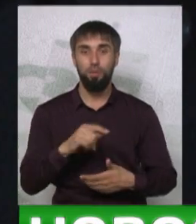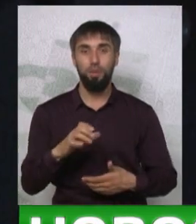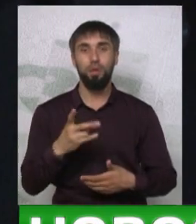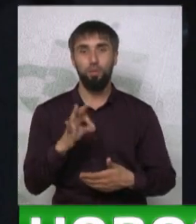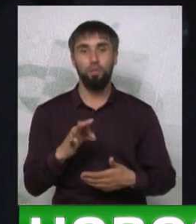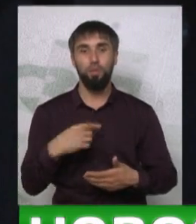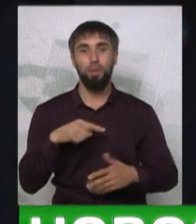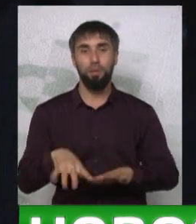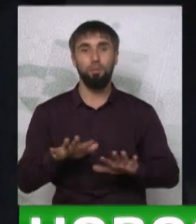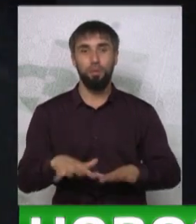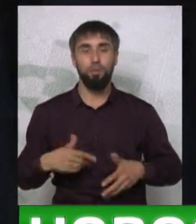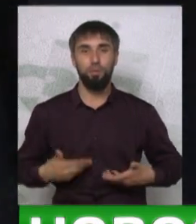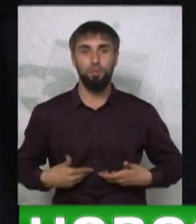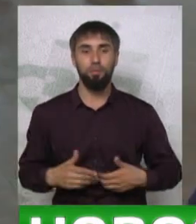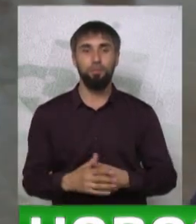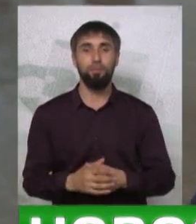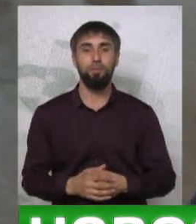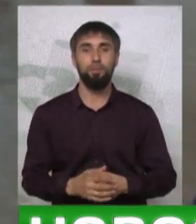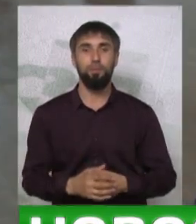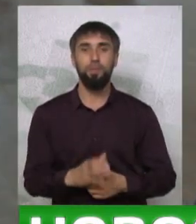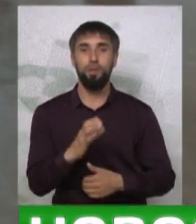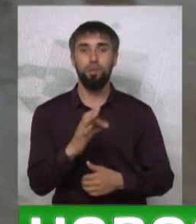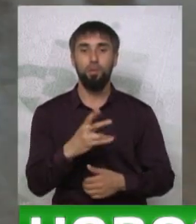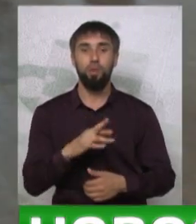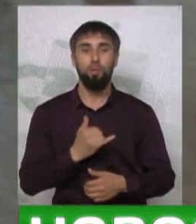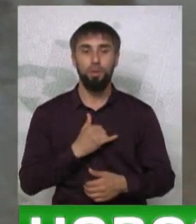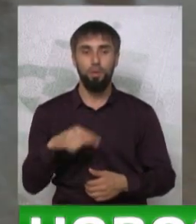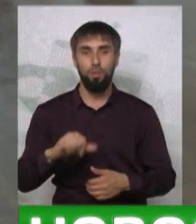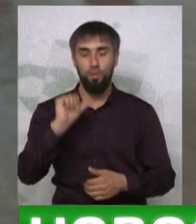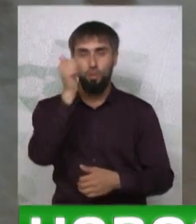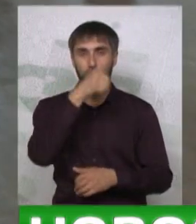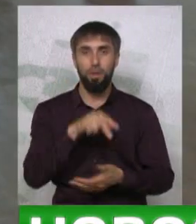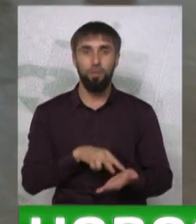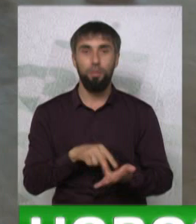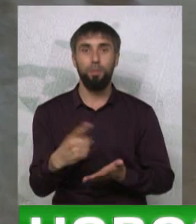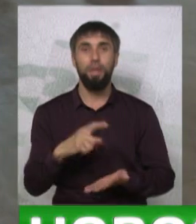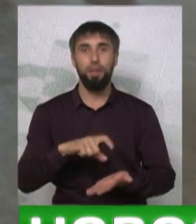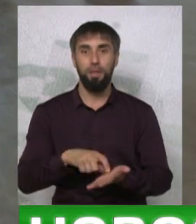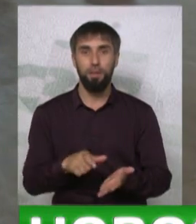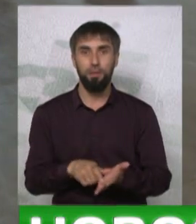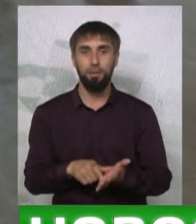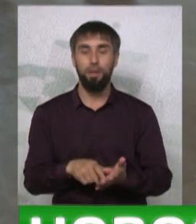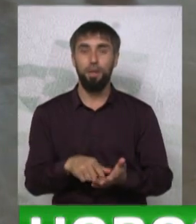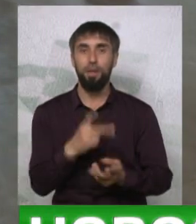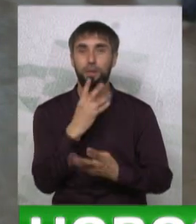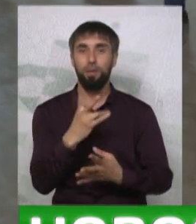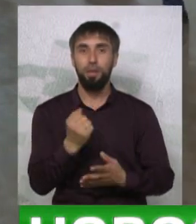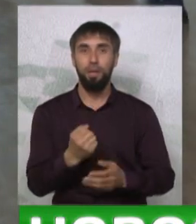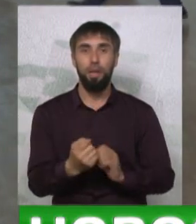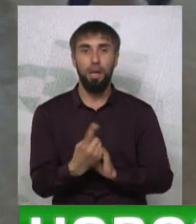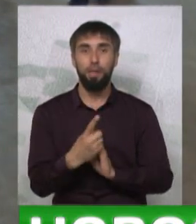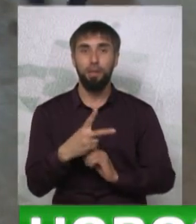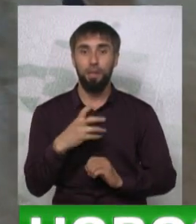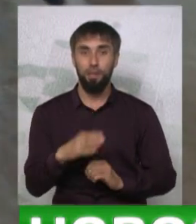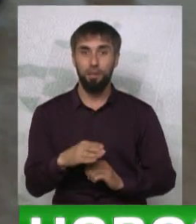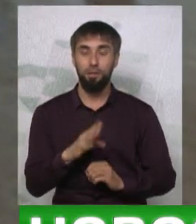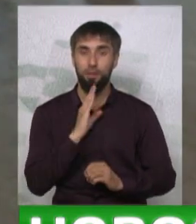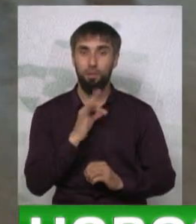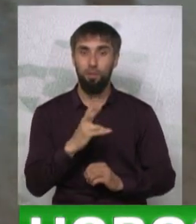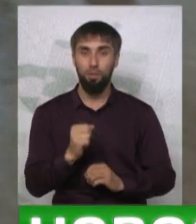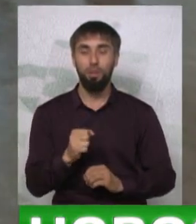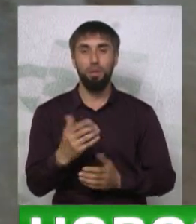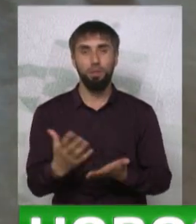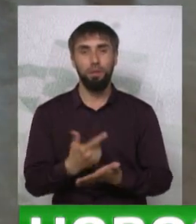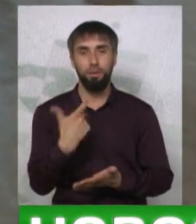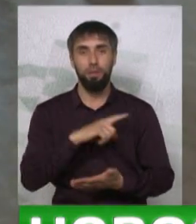Удачи. Спасибо большое. Соня у нас в этом году пошла в первый класс. Несмотря на 11 лет, она нашла